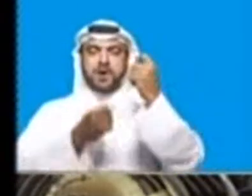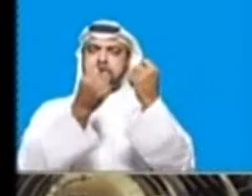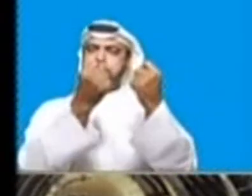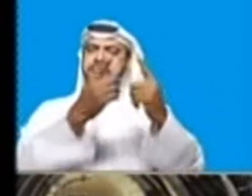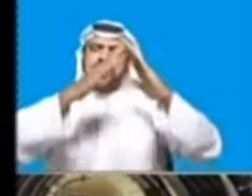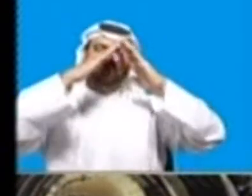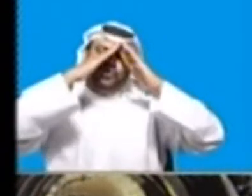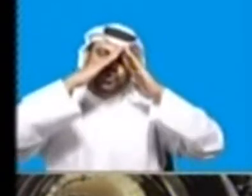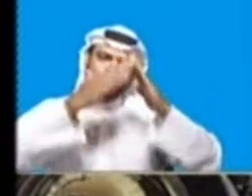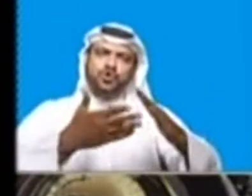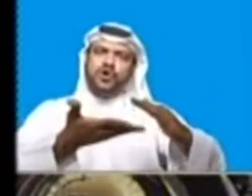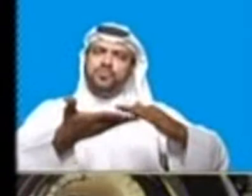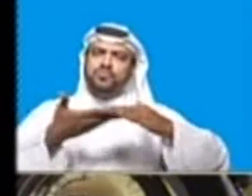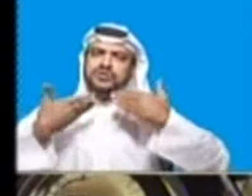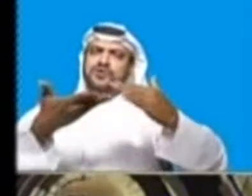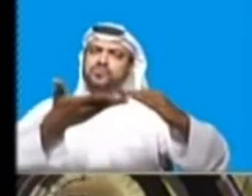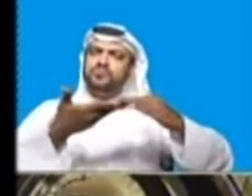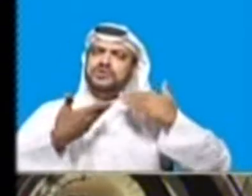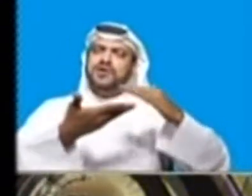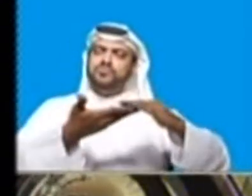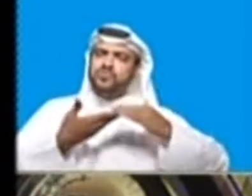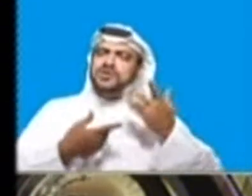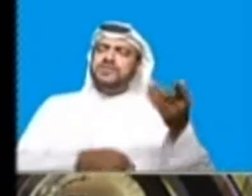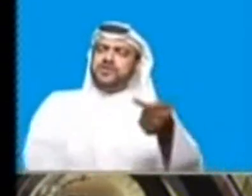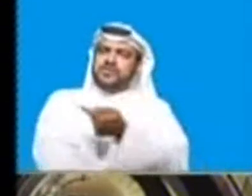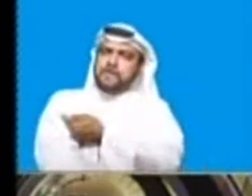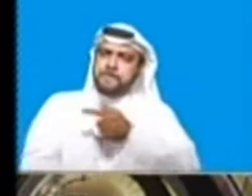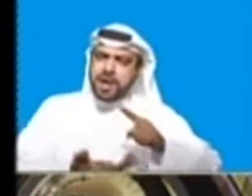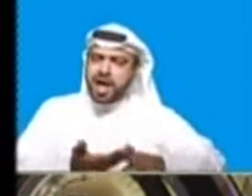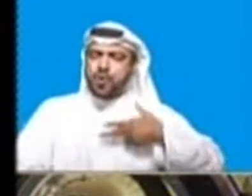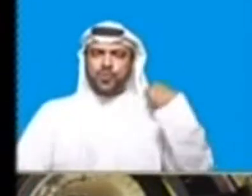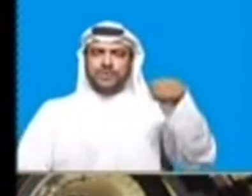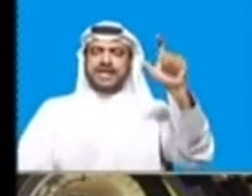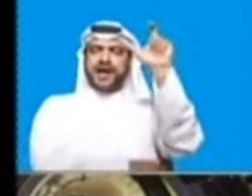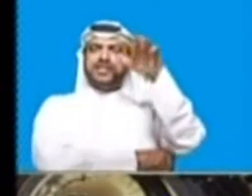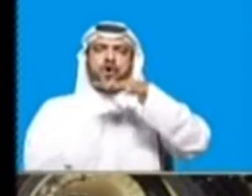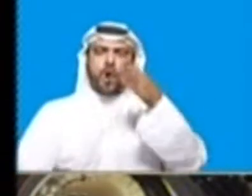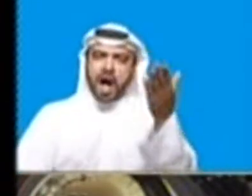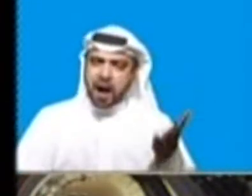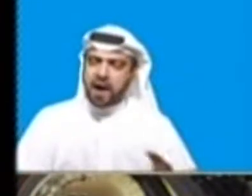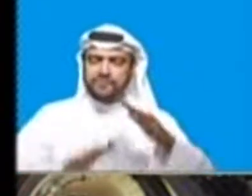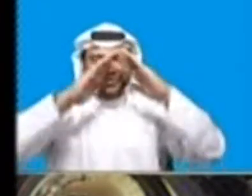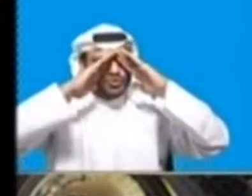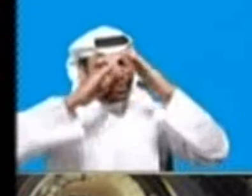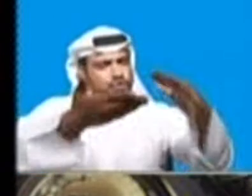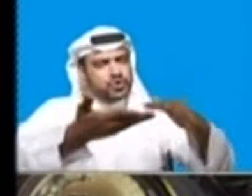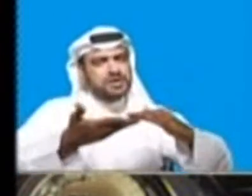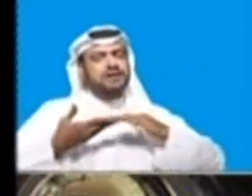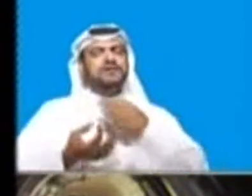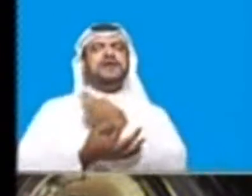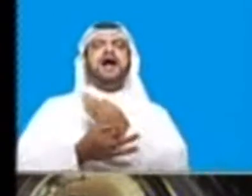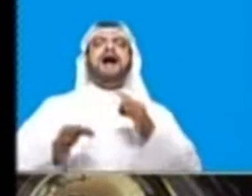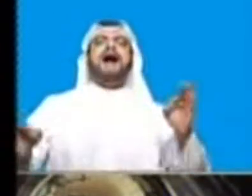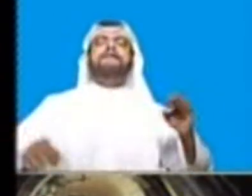الوزارات المشاركة والمرافقة للبعثة، وفي مقدمتهم وكيل وزارة الأوقاف والشؤون الإسلامية ورئيس بعثة الحج